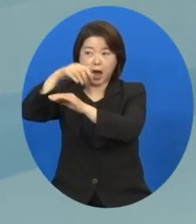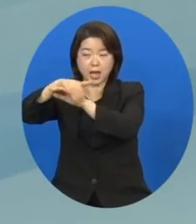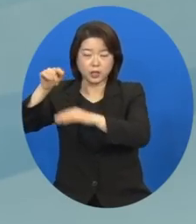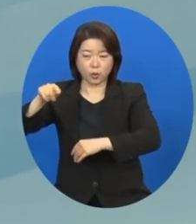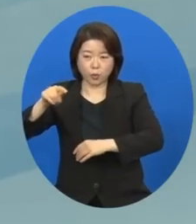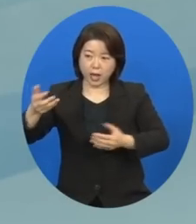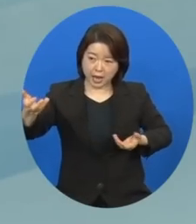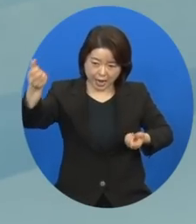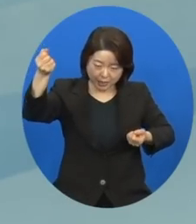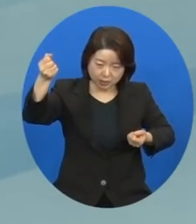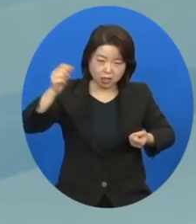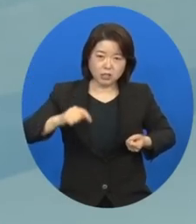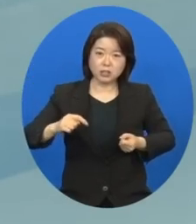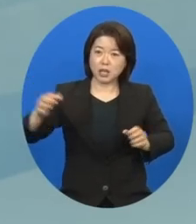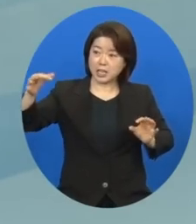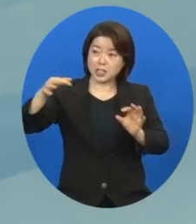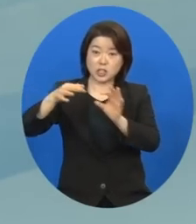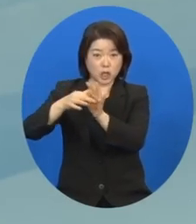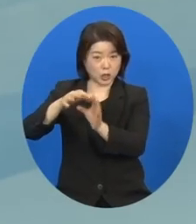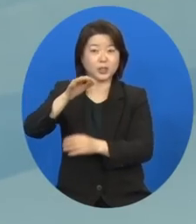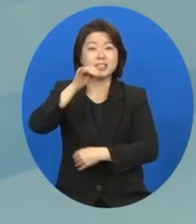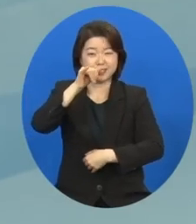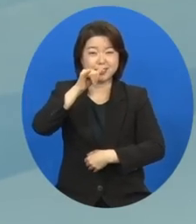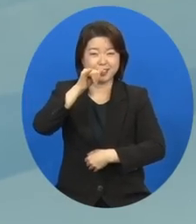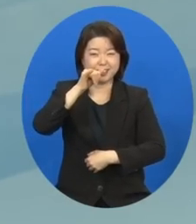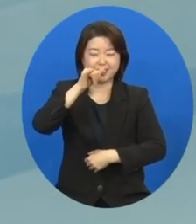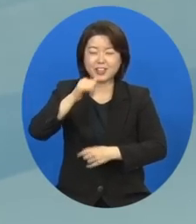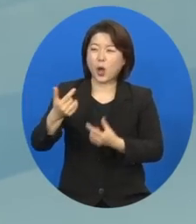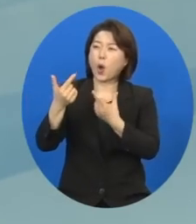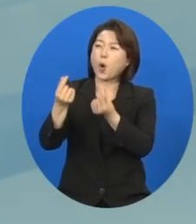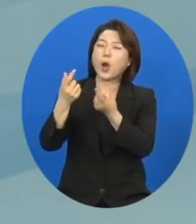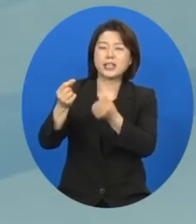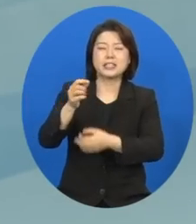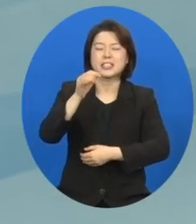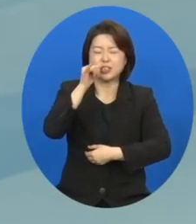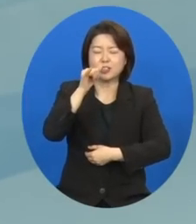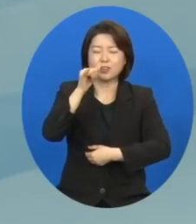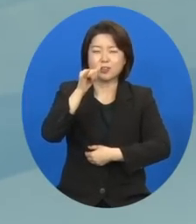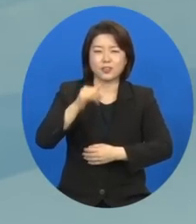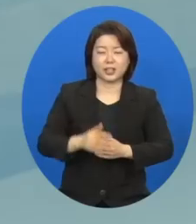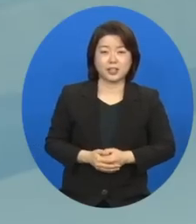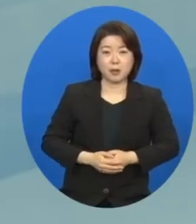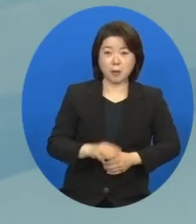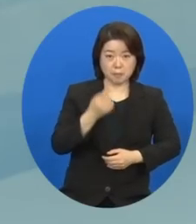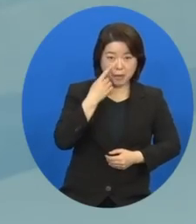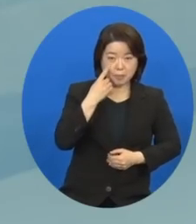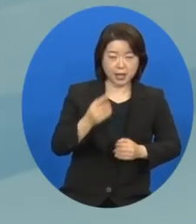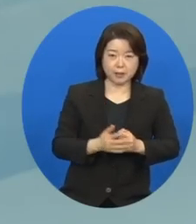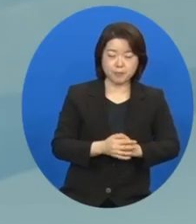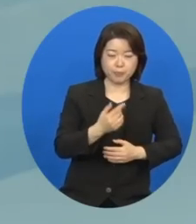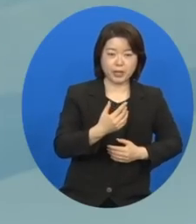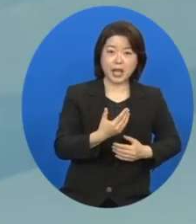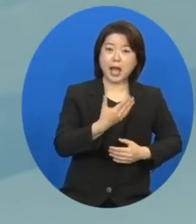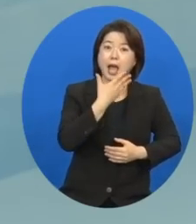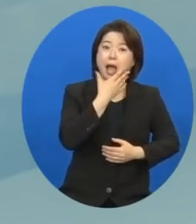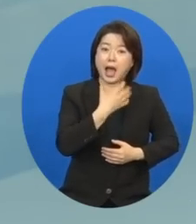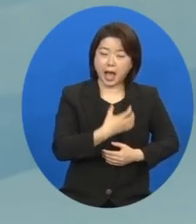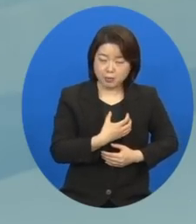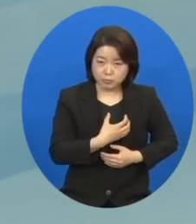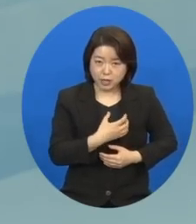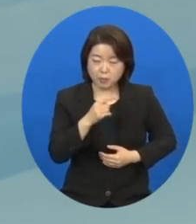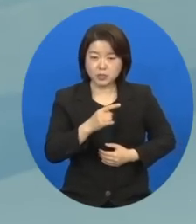어느 정도의 연결고리는 있다는 거예요. 공통점이 어느 정도는 있다는 것입니다. 자, 보세요. 아브라함은